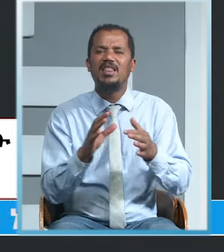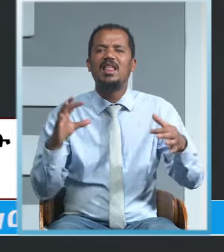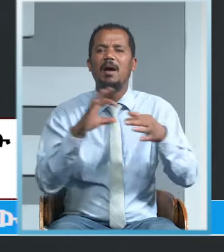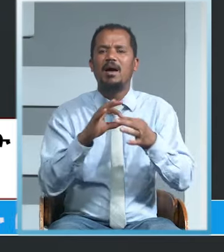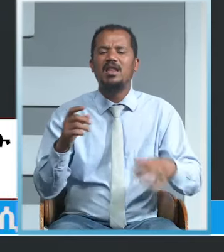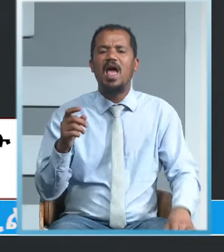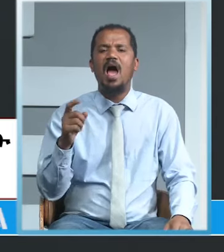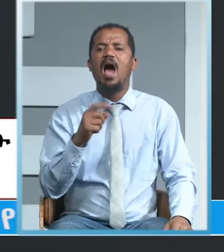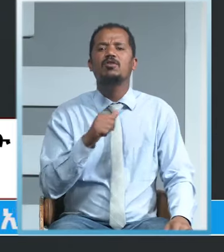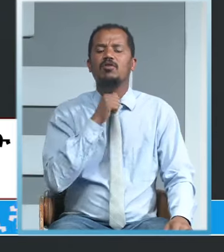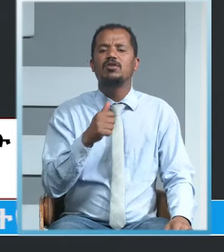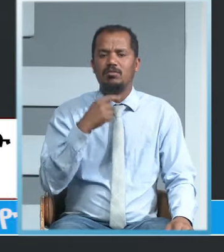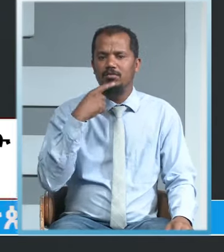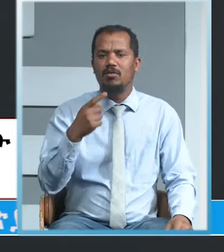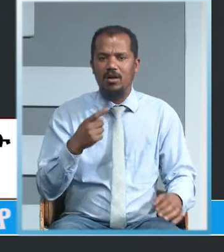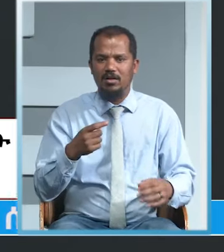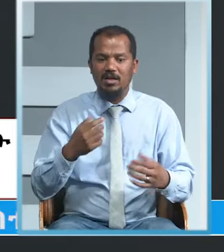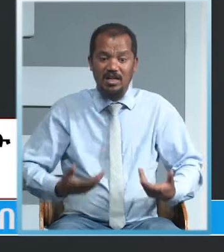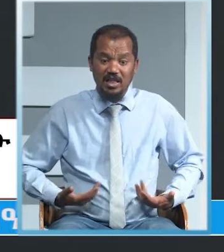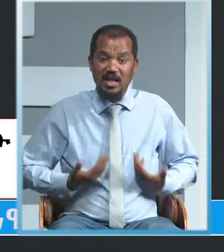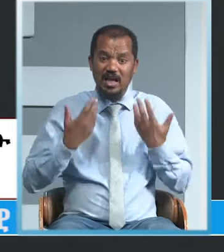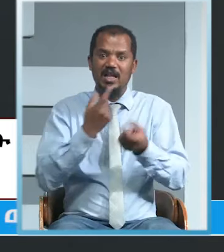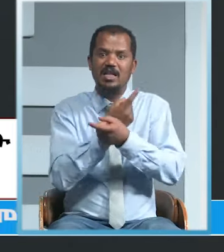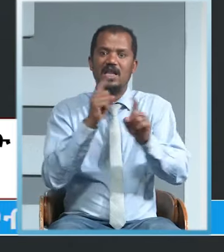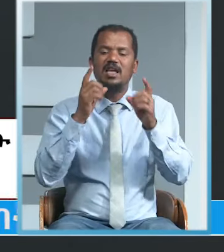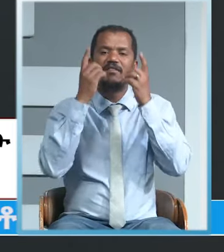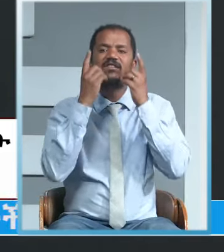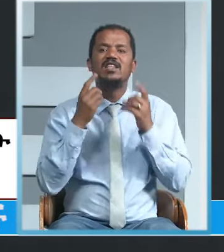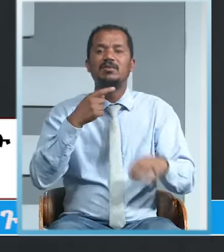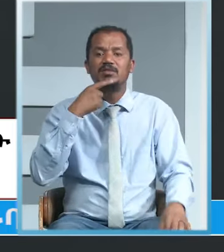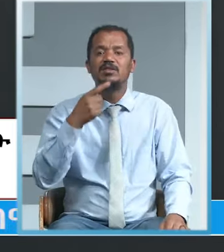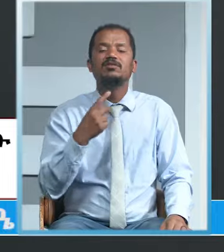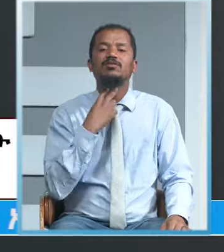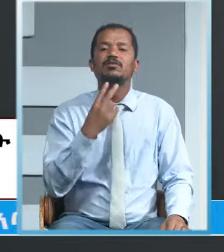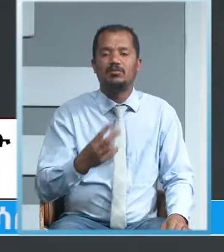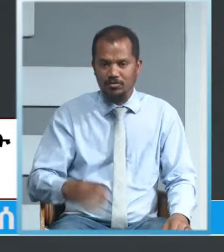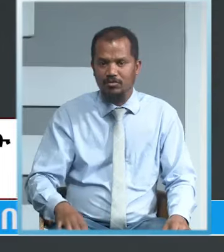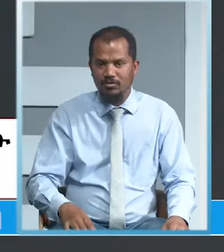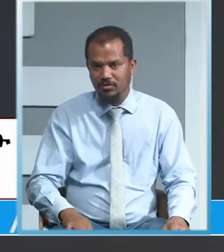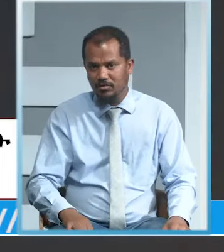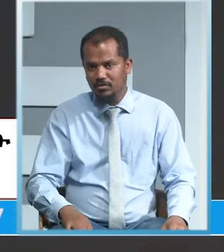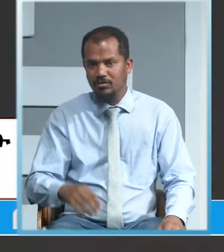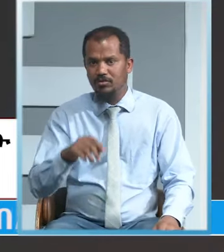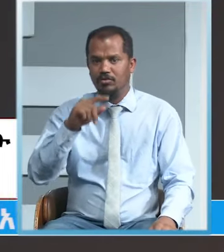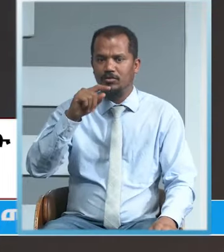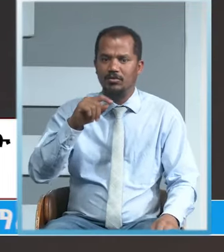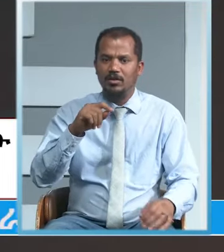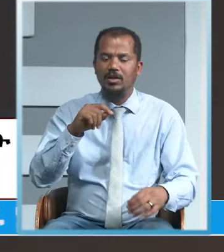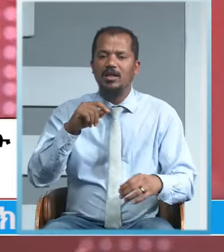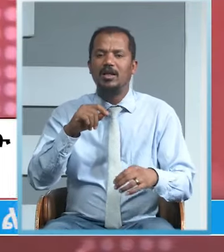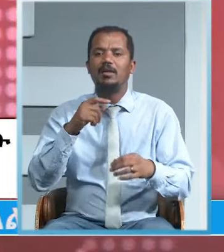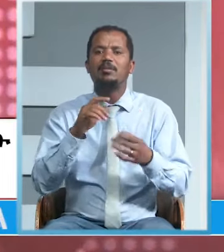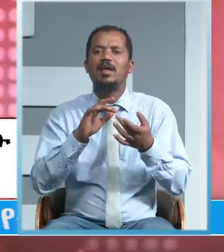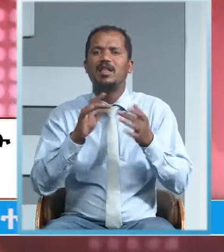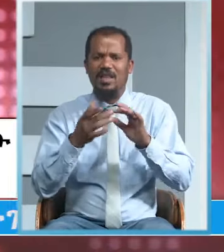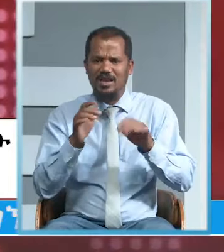ሲል ተደምጧል። እየተቃጠለ ሳለም ነፃ ፍልስጤም ሲል ተሰምቷል። በትዊች ማህበራዊ ሚዲያ